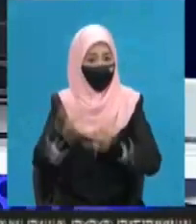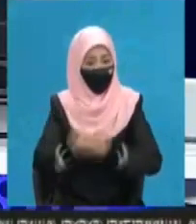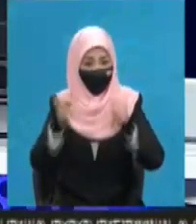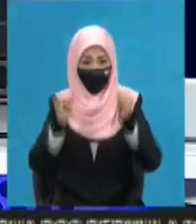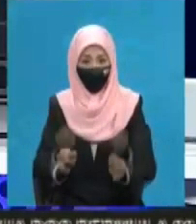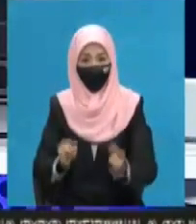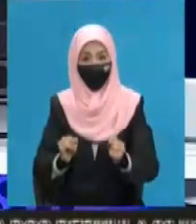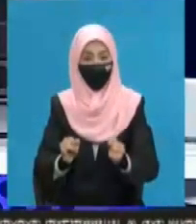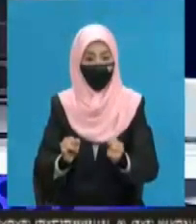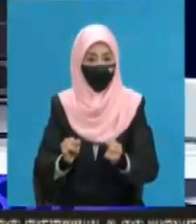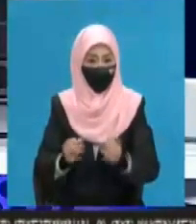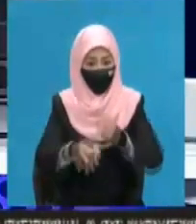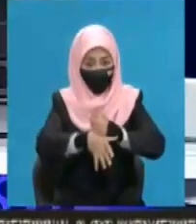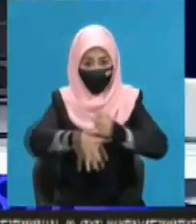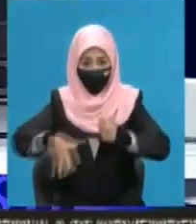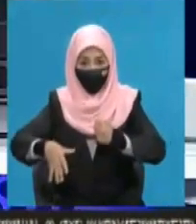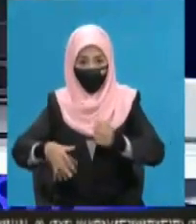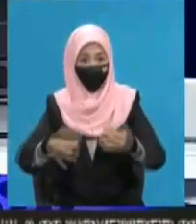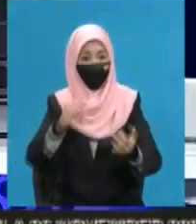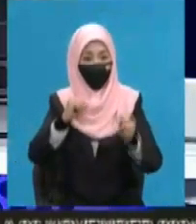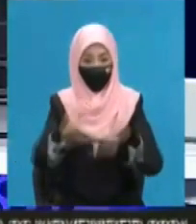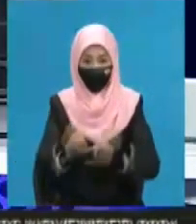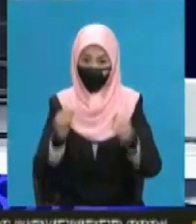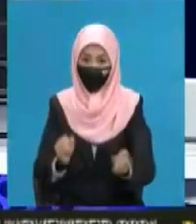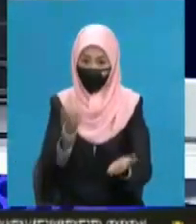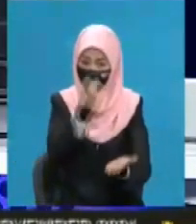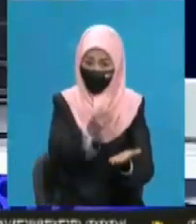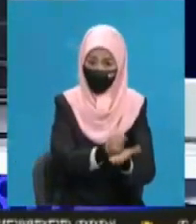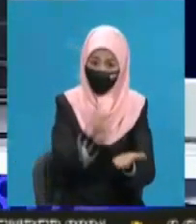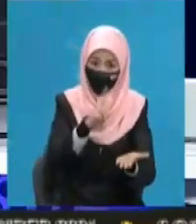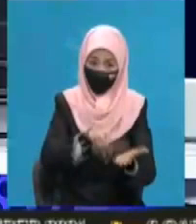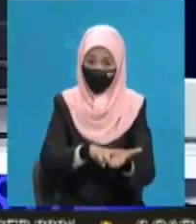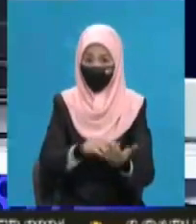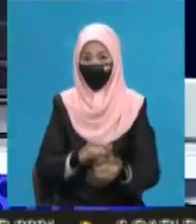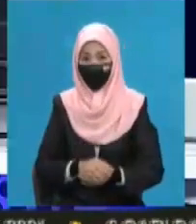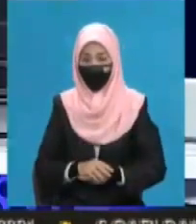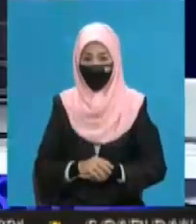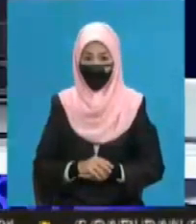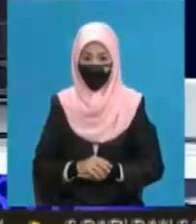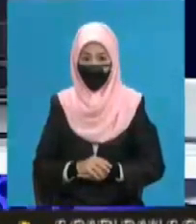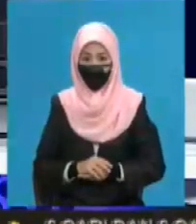dan pejabat-pejabat cawangan jabatan imigresen dan pendaftaran kebangsaan